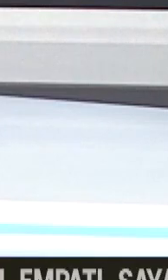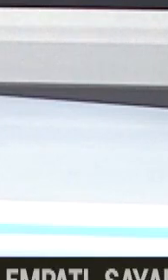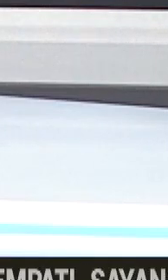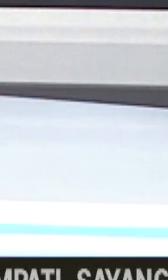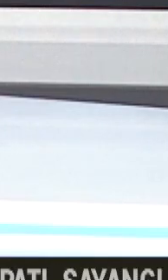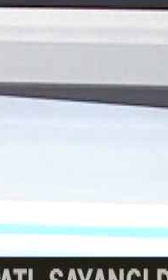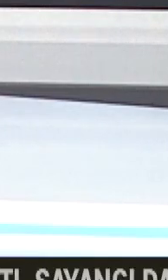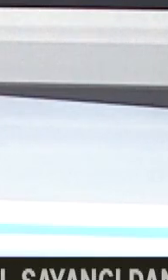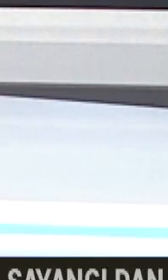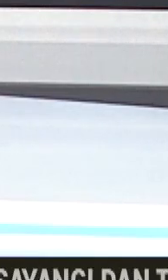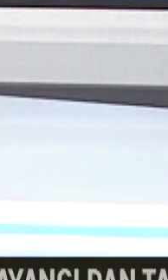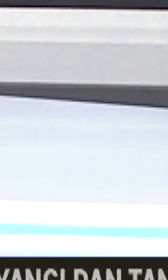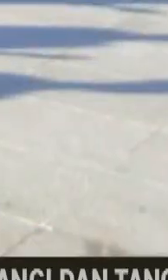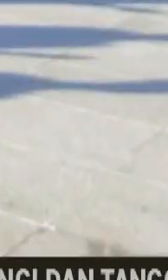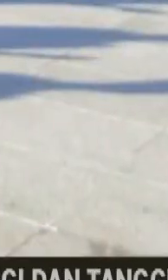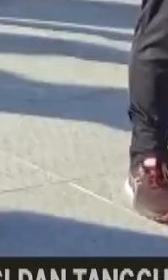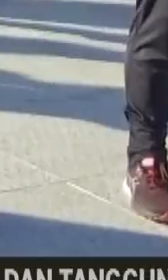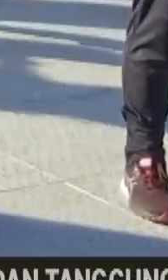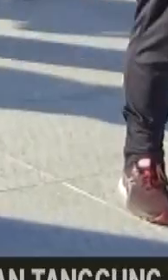daerah temburong